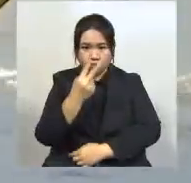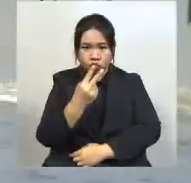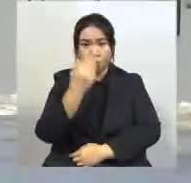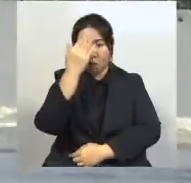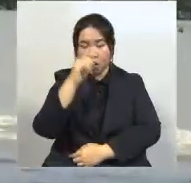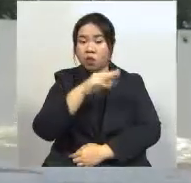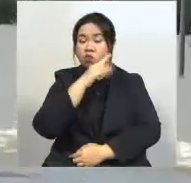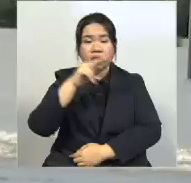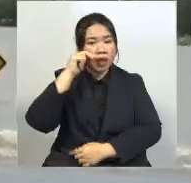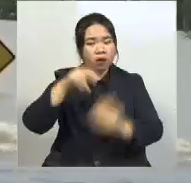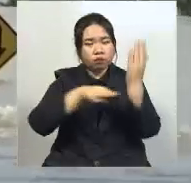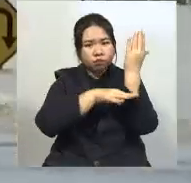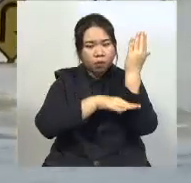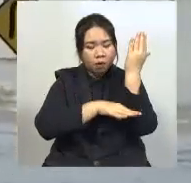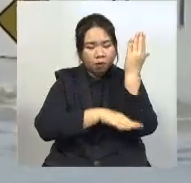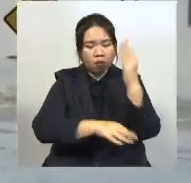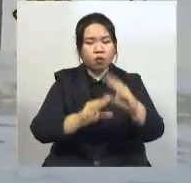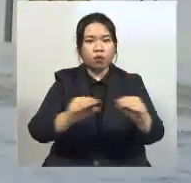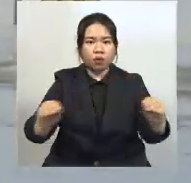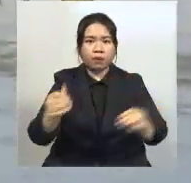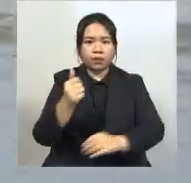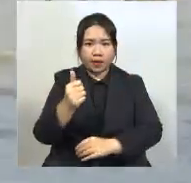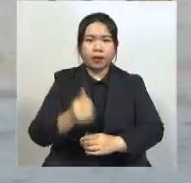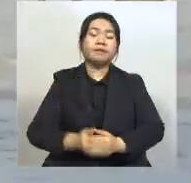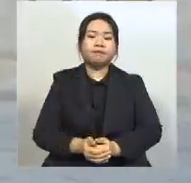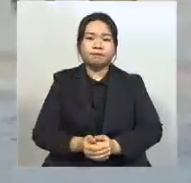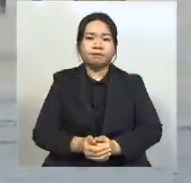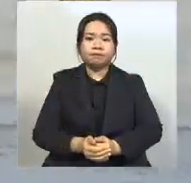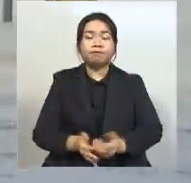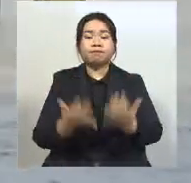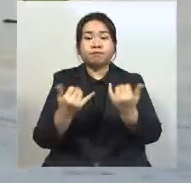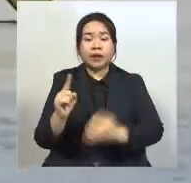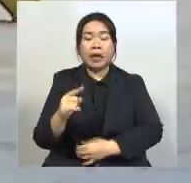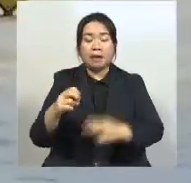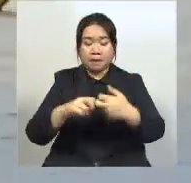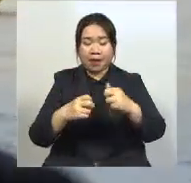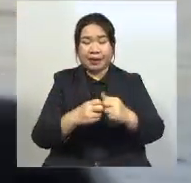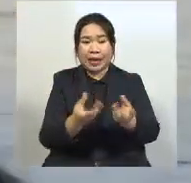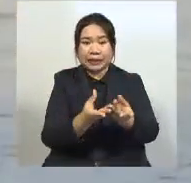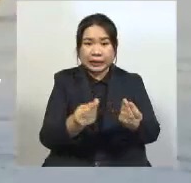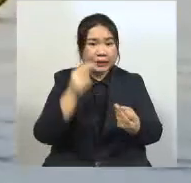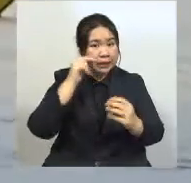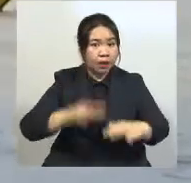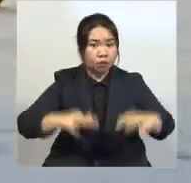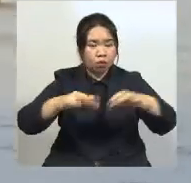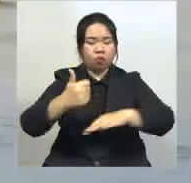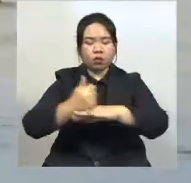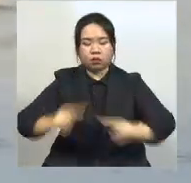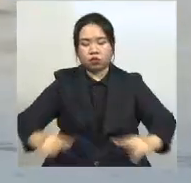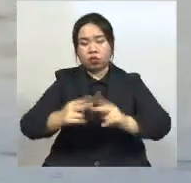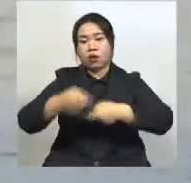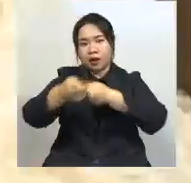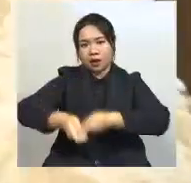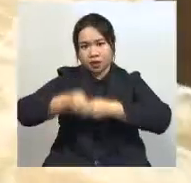ำนั้นจะลดและกลับเข้าสู่ภาวะปกตินะครับส่วนพื้นที่ความเสียหายนะครับทางท่านรัฐมนตรีว่าการกระทรวงเกษตรและสหก